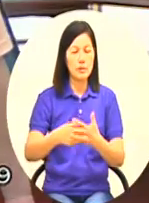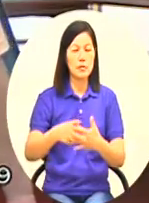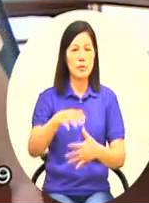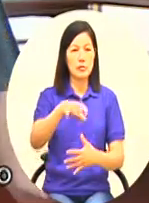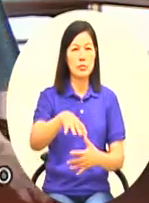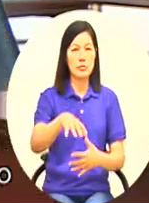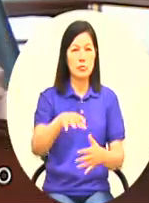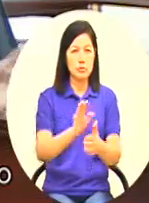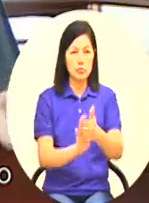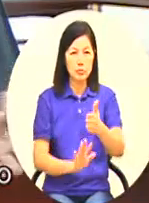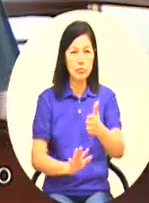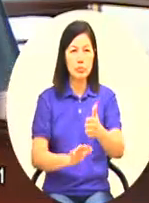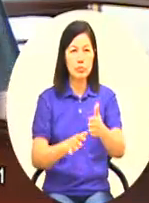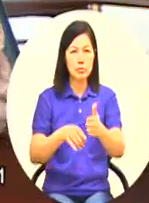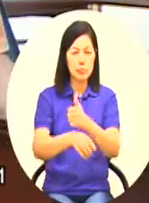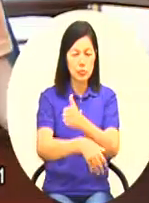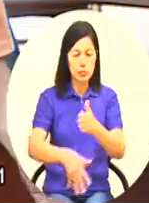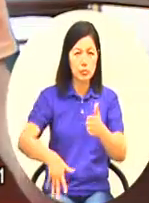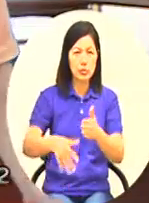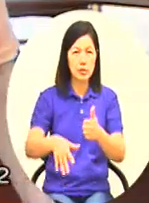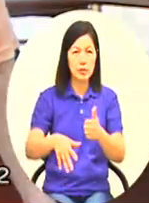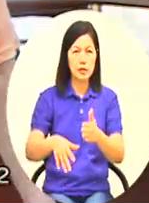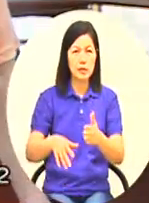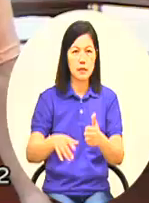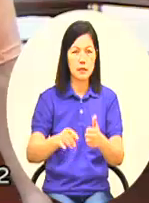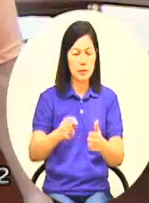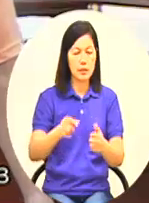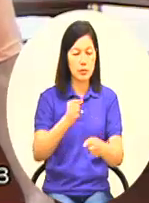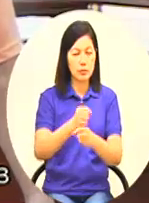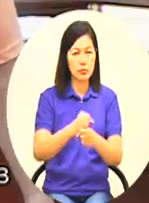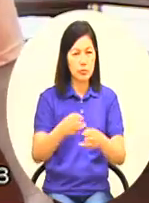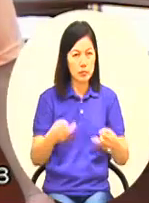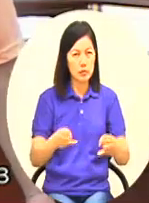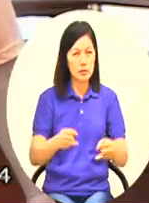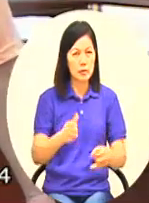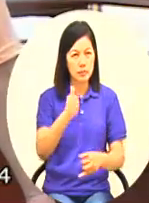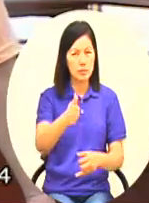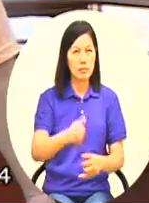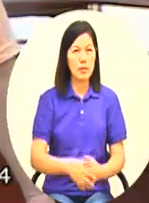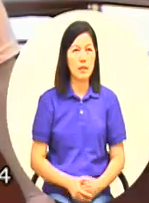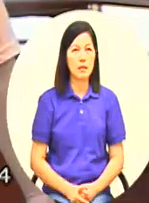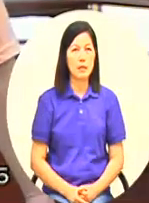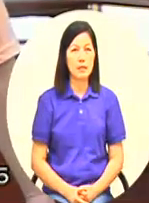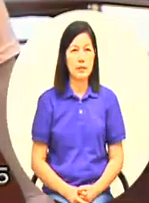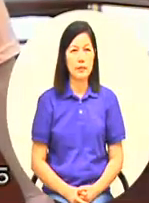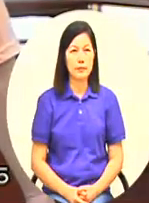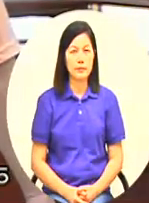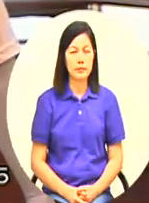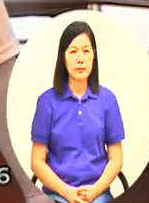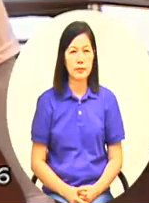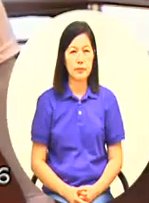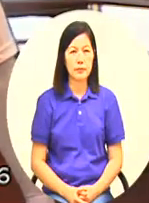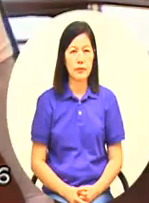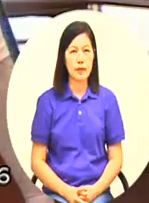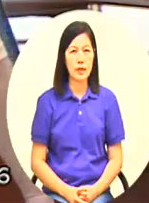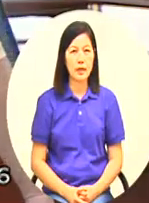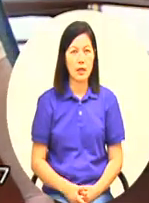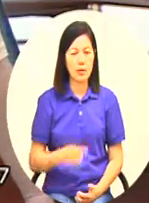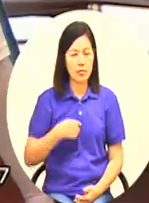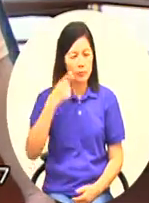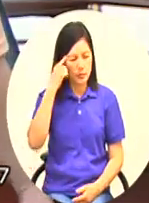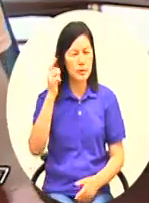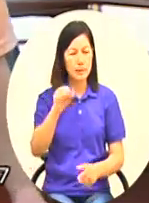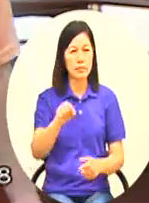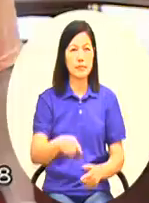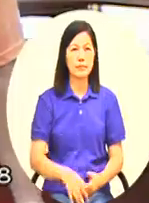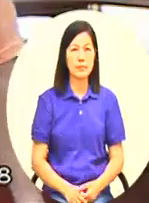有不一样的一个场景出来了。这个是你的努力经过说的这些，大家本是予以肯定啊。来，下